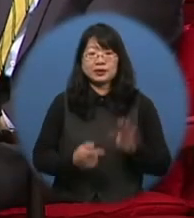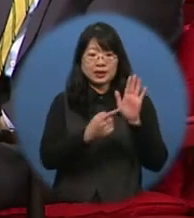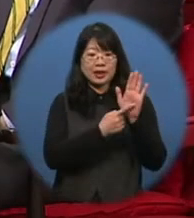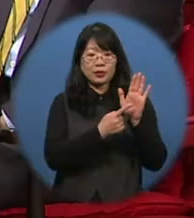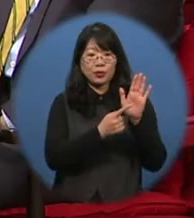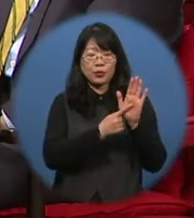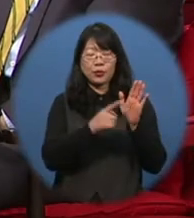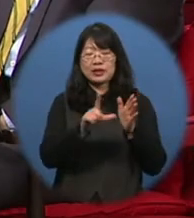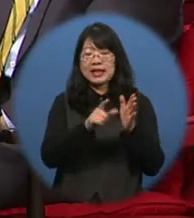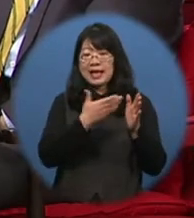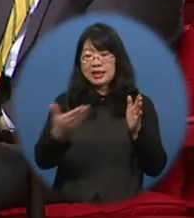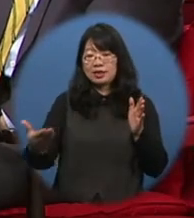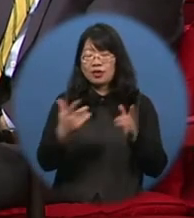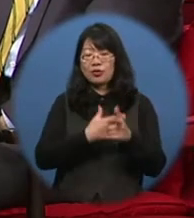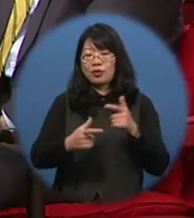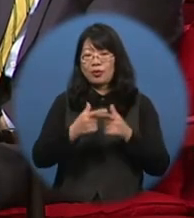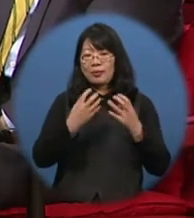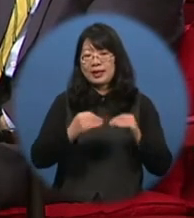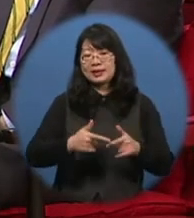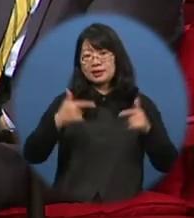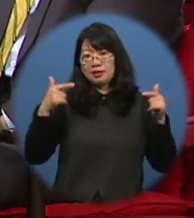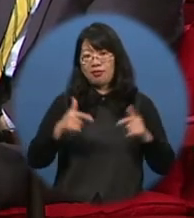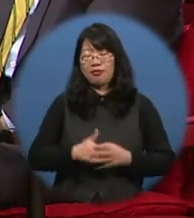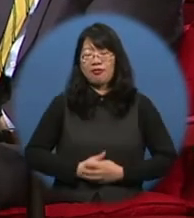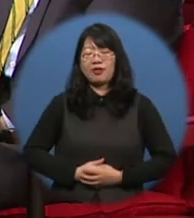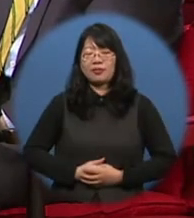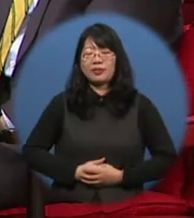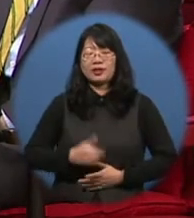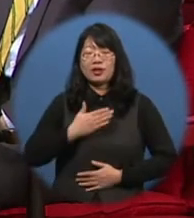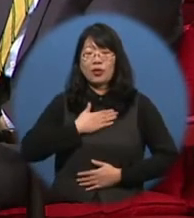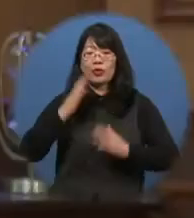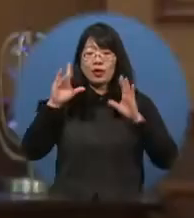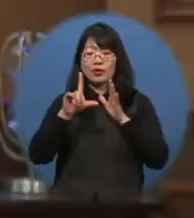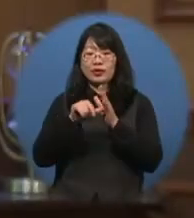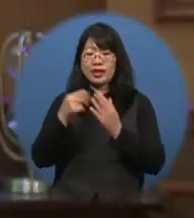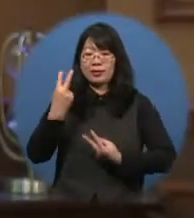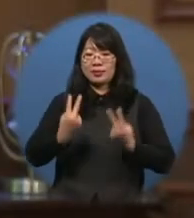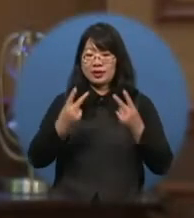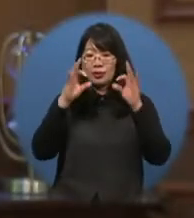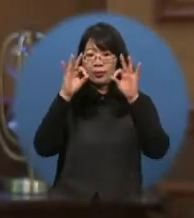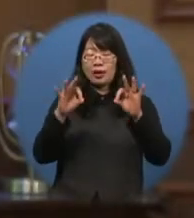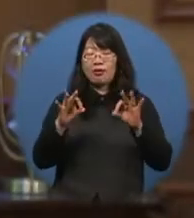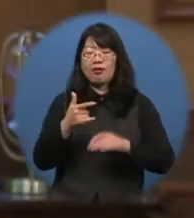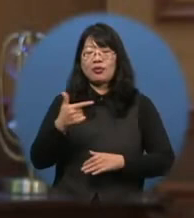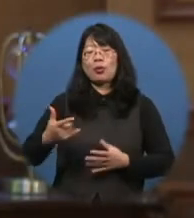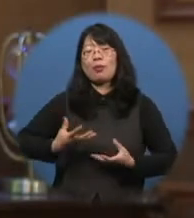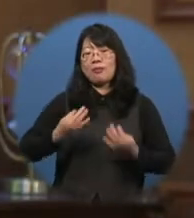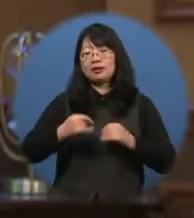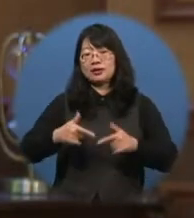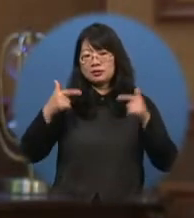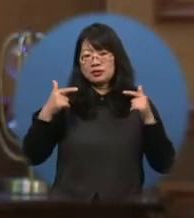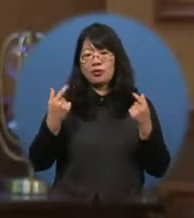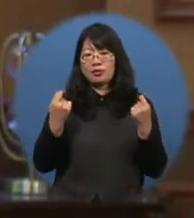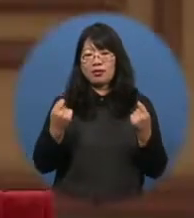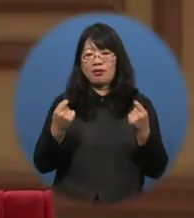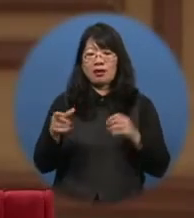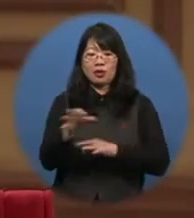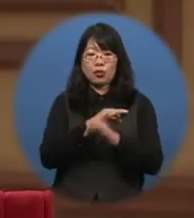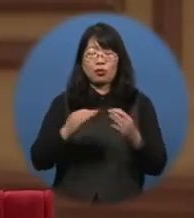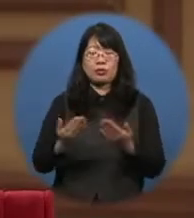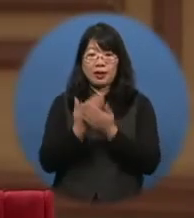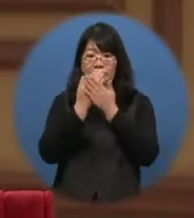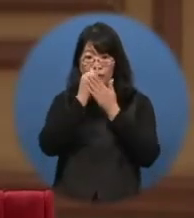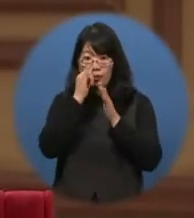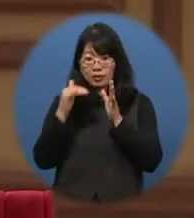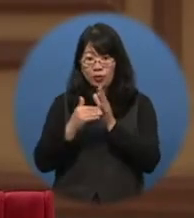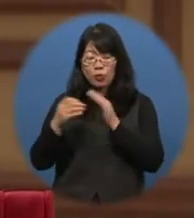광고는 점점 많아지죠, 확실히. 네, 많아집니다. 그죠? 네. 저희 어렸을 때에 비하면은 뭐 너무나 많아진 것 같아요. 뭐 경제도